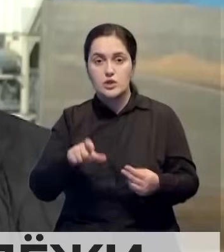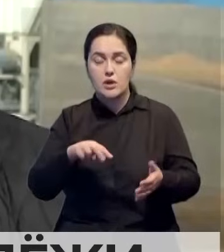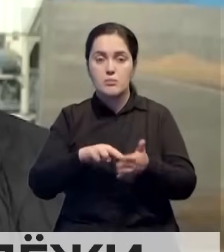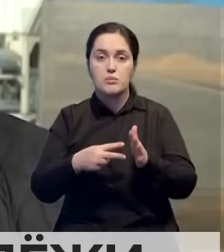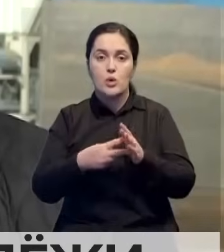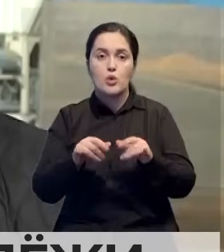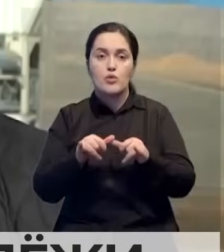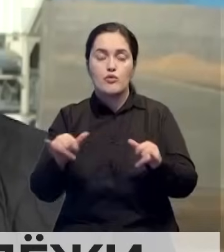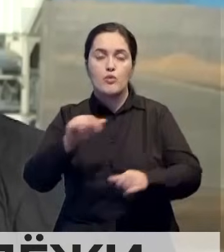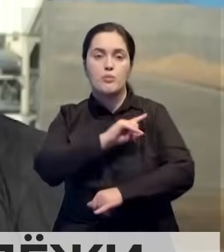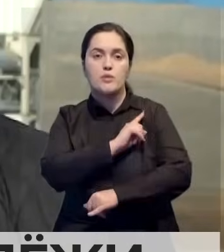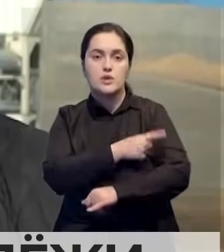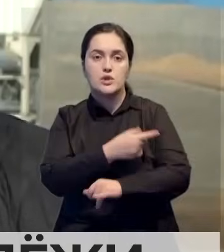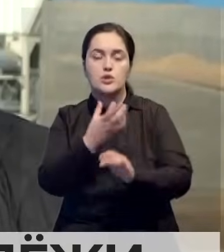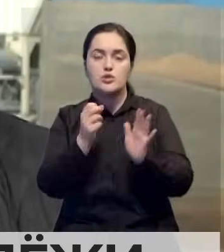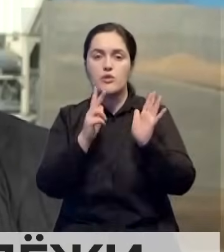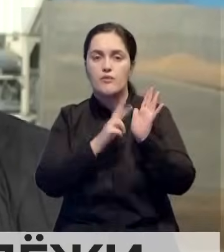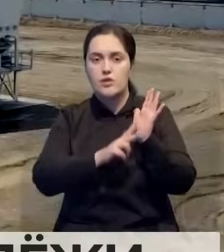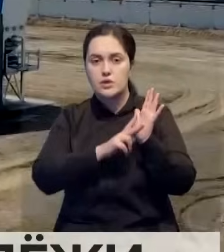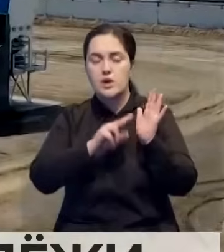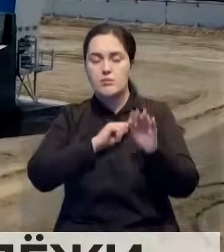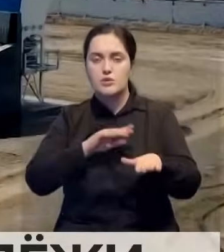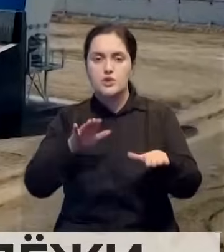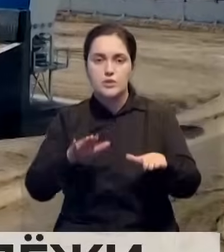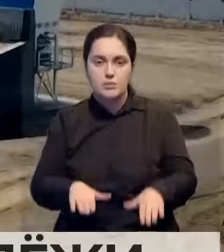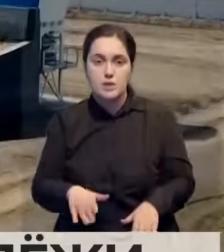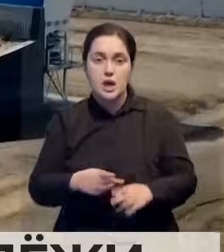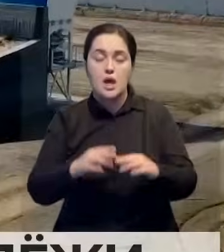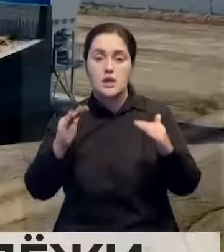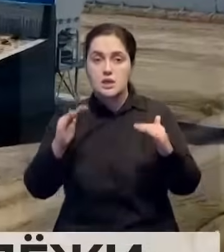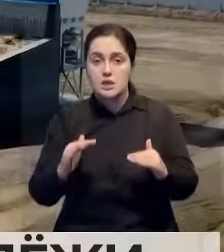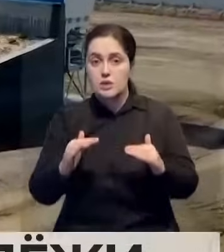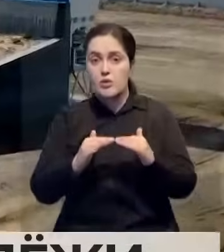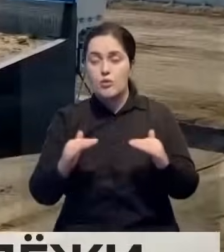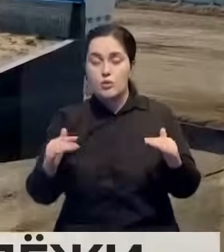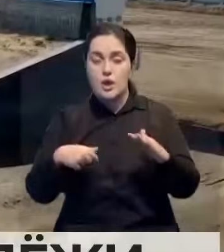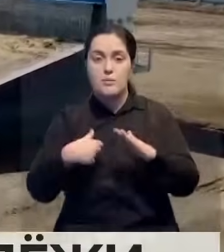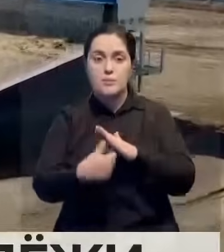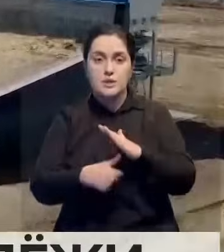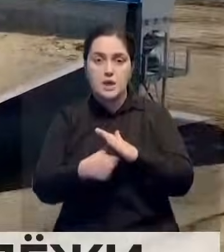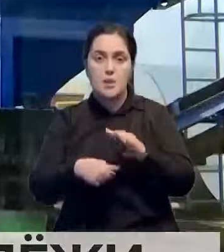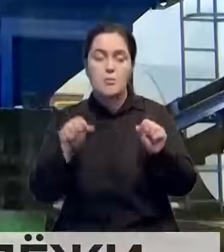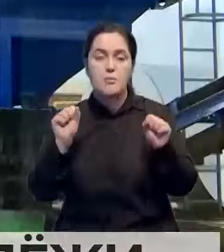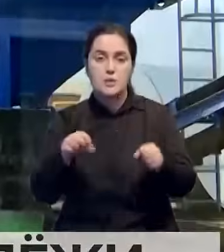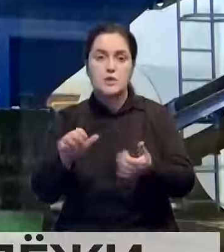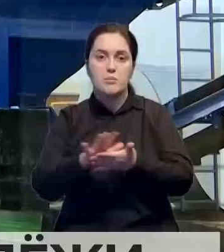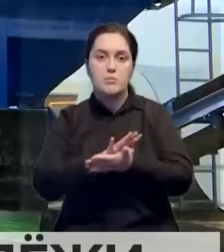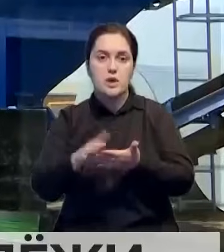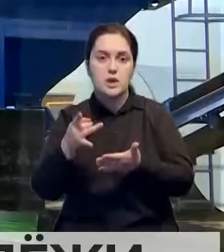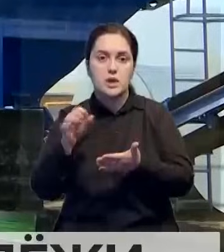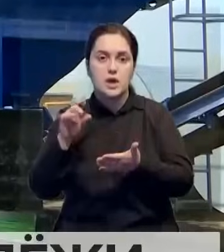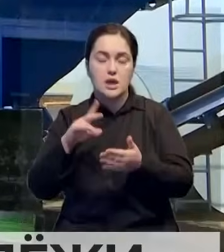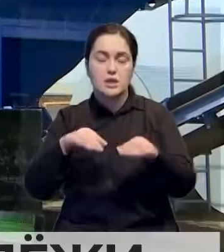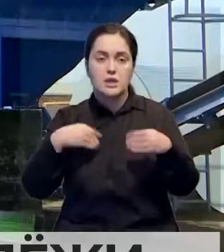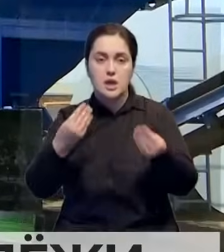увеличить мощность и создать еще 80 рабочих мест. Снизить уровень безработицы в регионе позволили и безвозмездные гранты. С